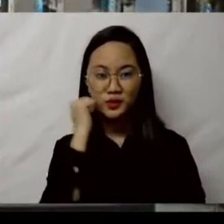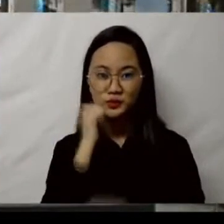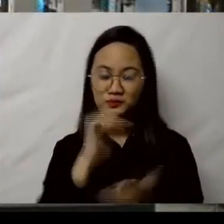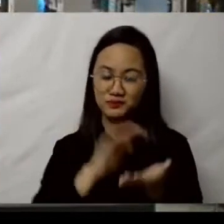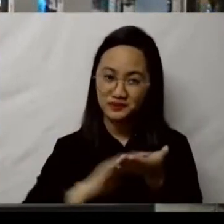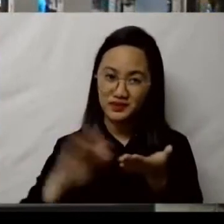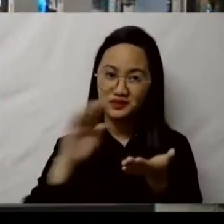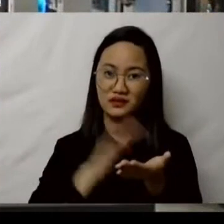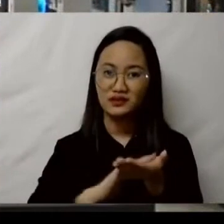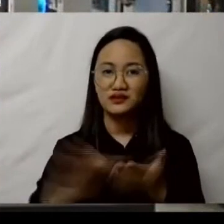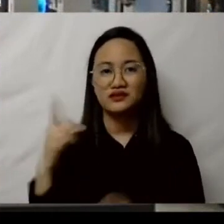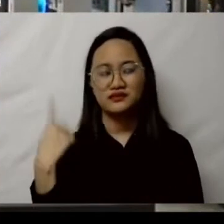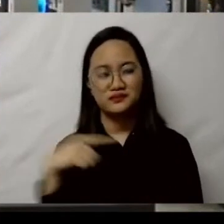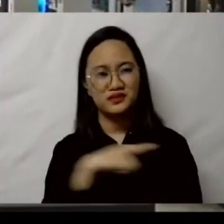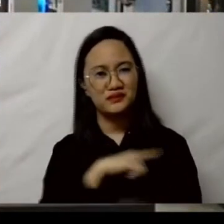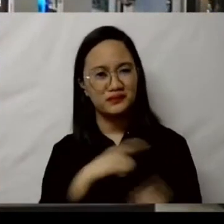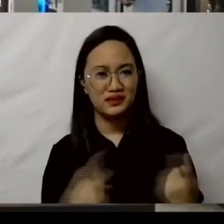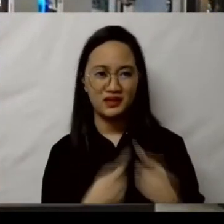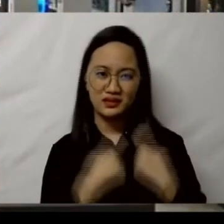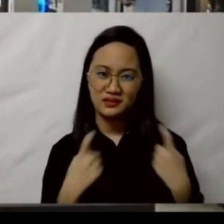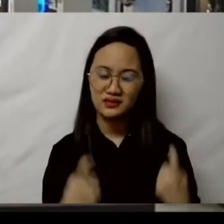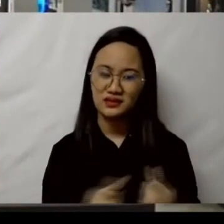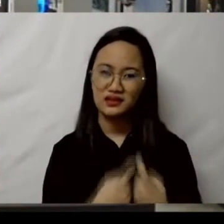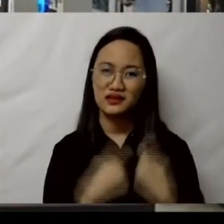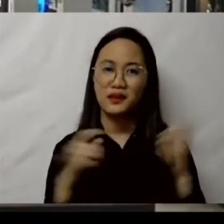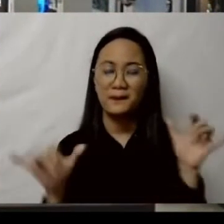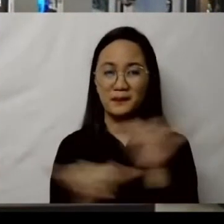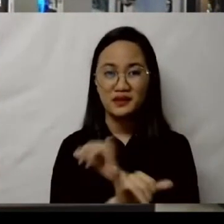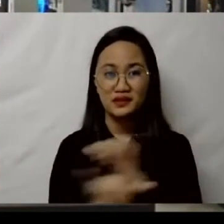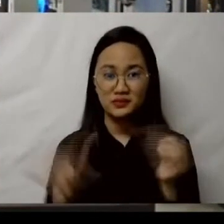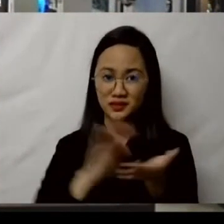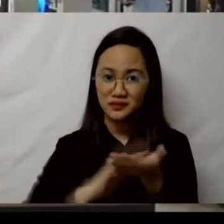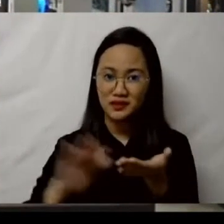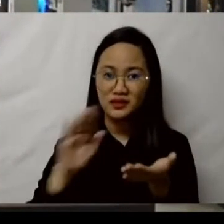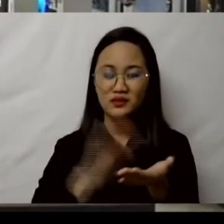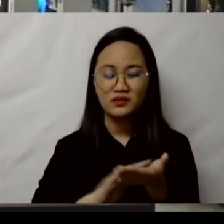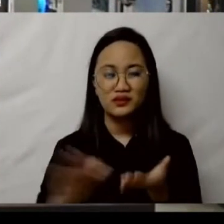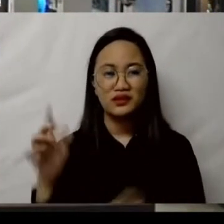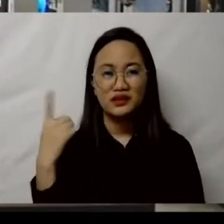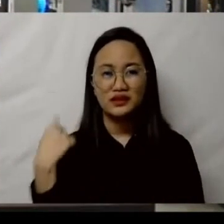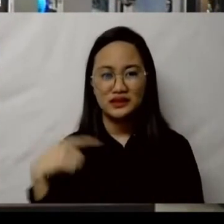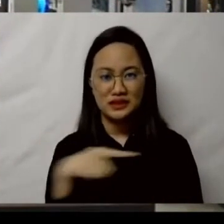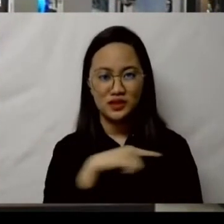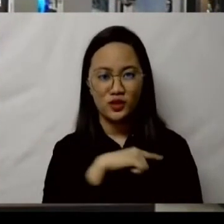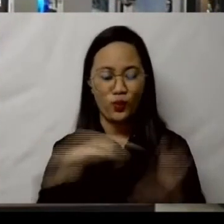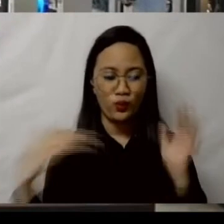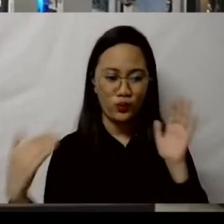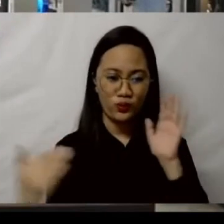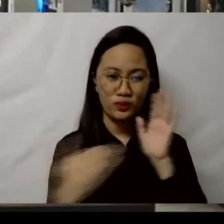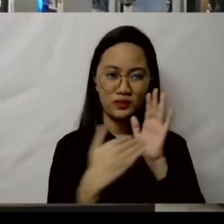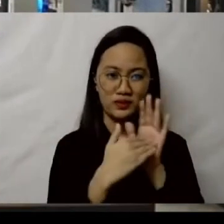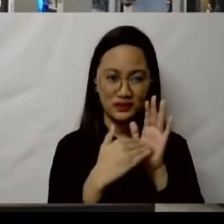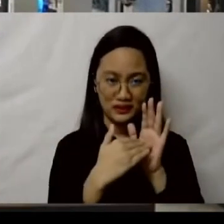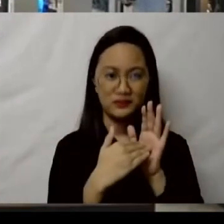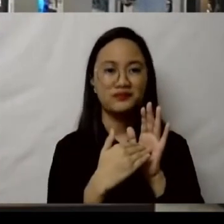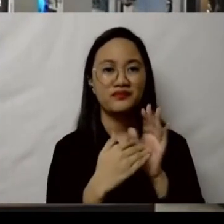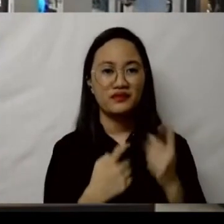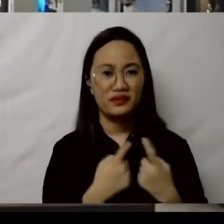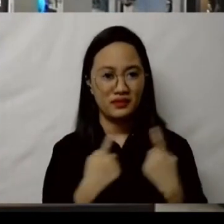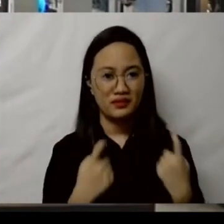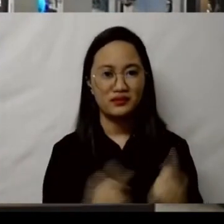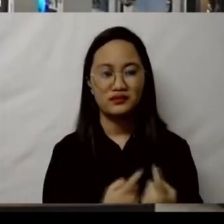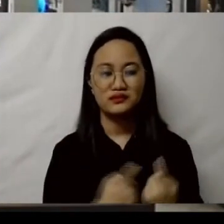patawarin mo kami sa aming mga sala para nang pagpapatawad namin sa nagkakasala sa amin. At huwag mo